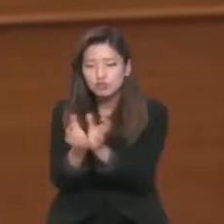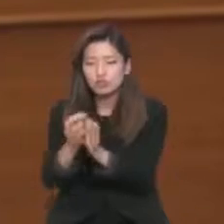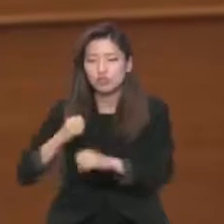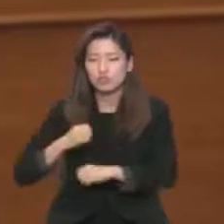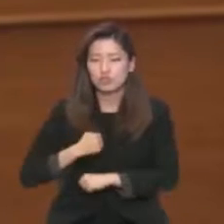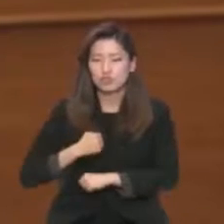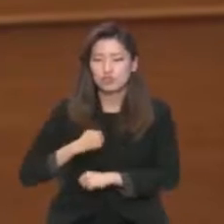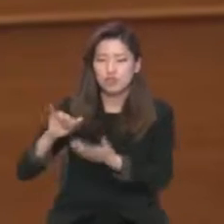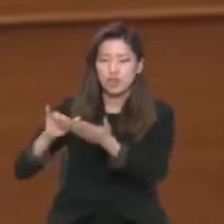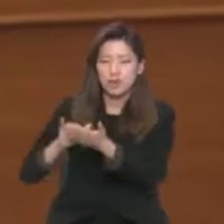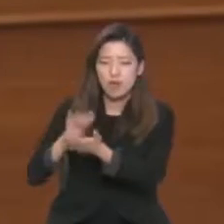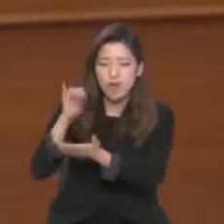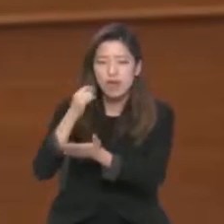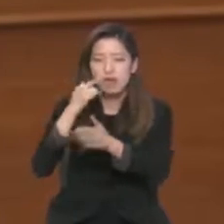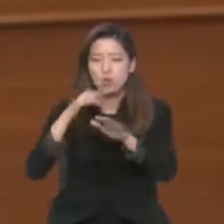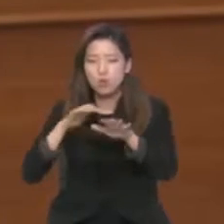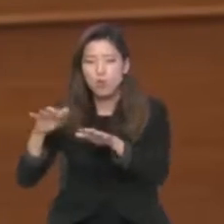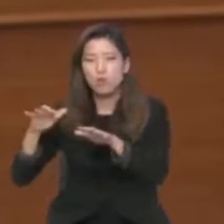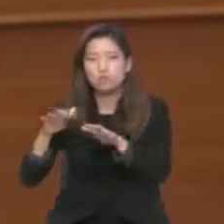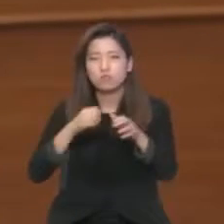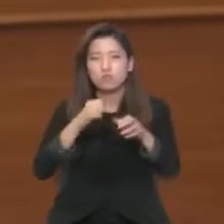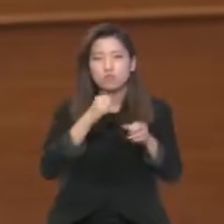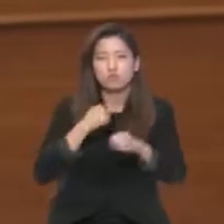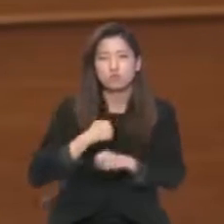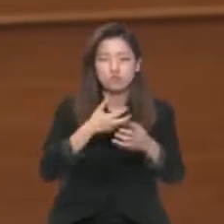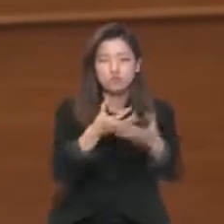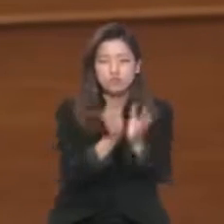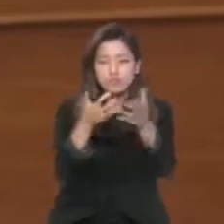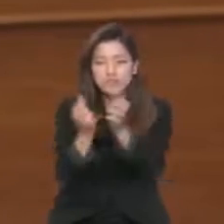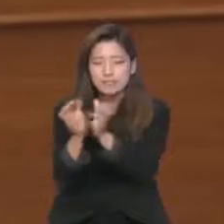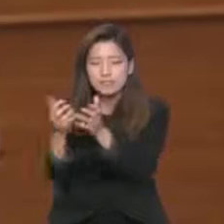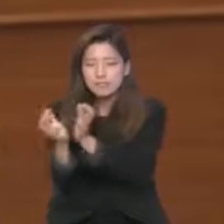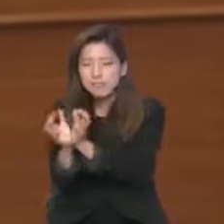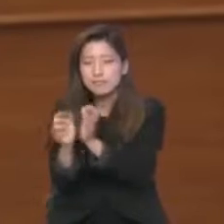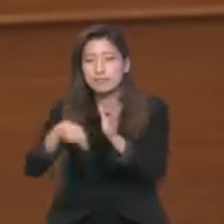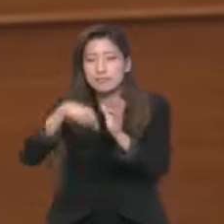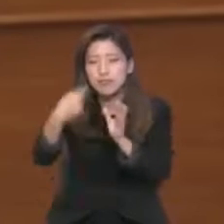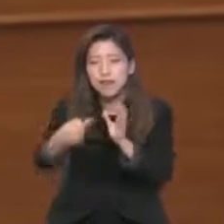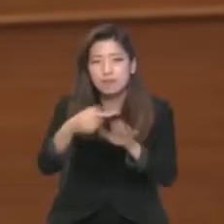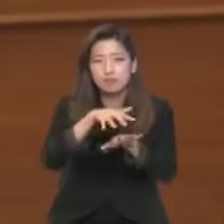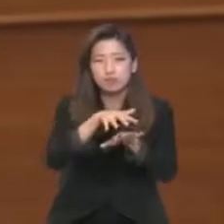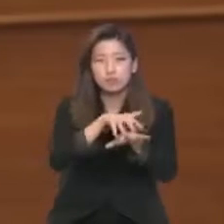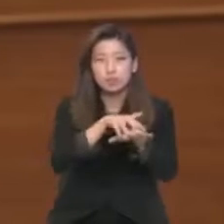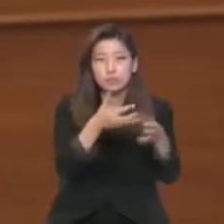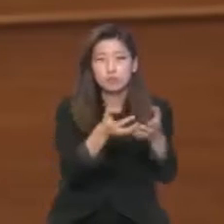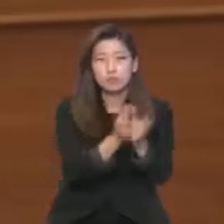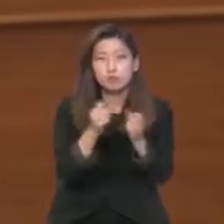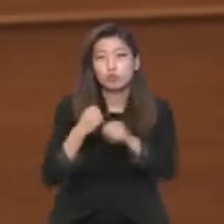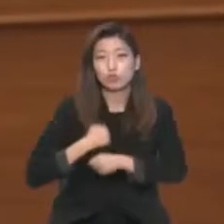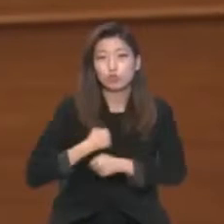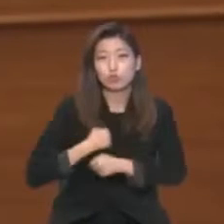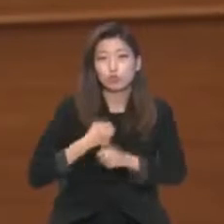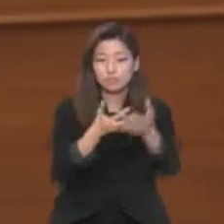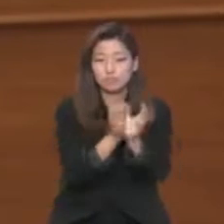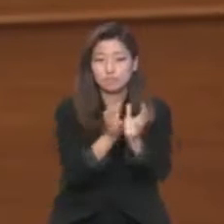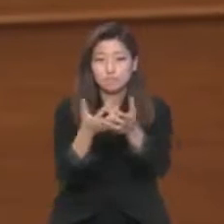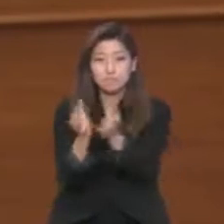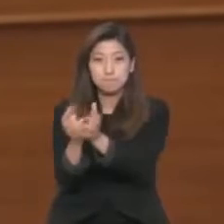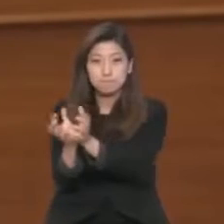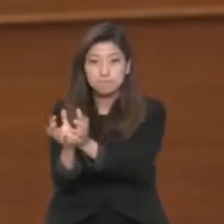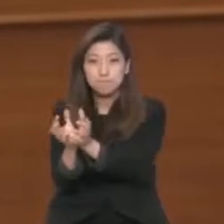구성군사, 해군 구성군사, 공군 구성군사 기사 또 다른 하여튼 이런 구성군사들도 지금보다 훨씬